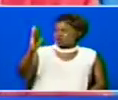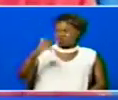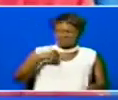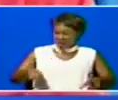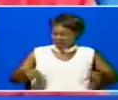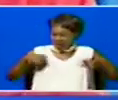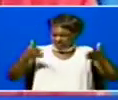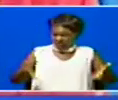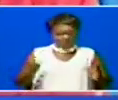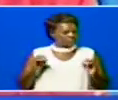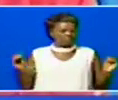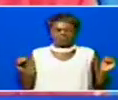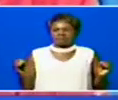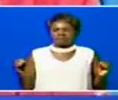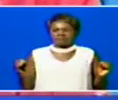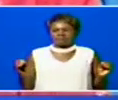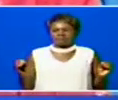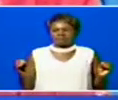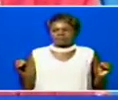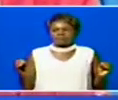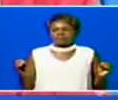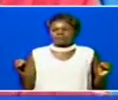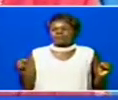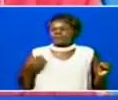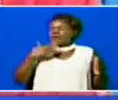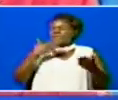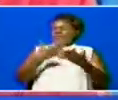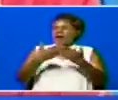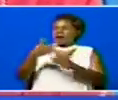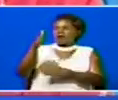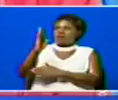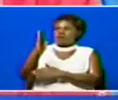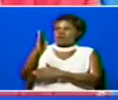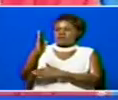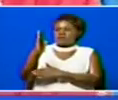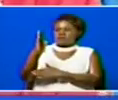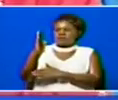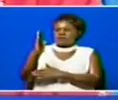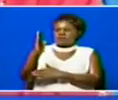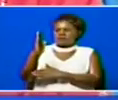kama ningekuwa, singekuwa hai. So, ninashukuru sana and I'm so grateful ya kwamba